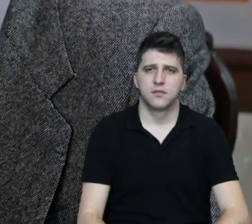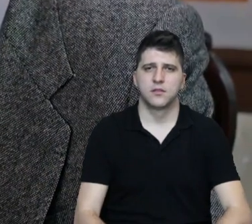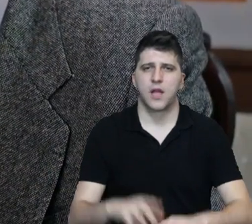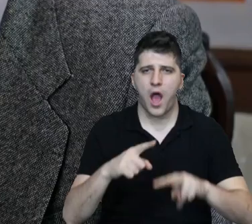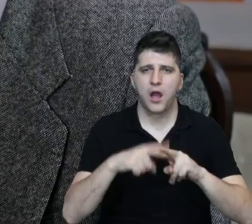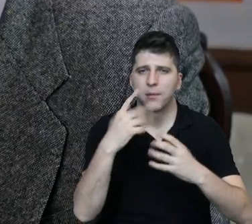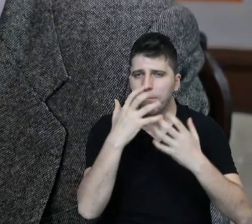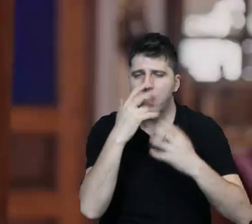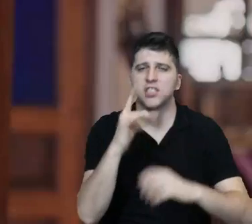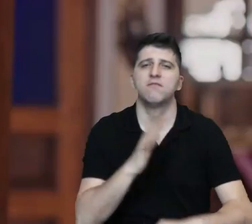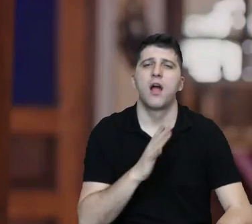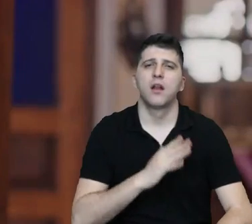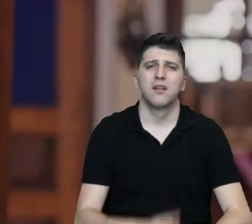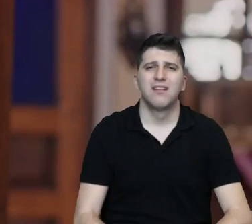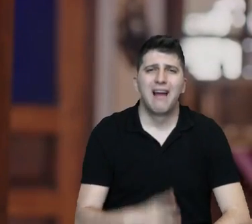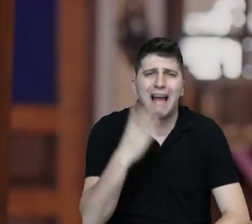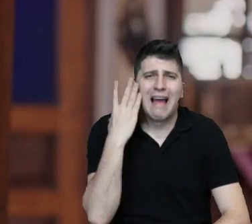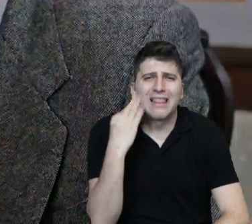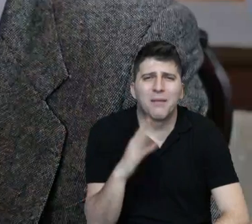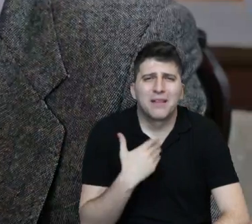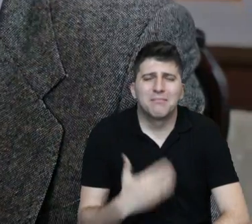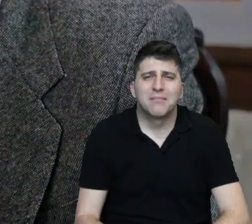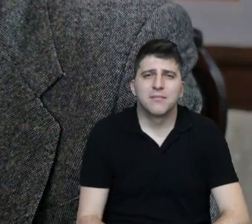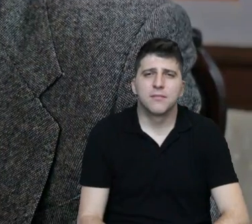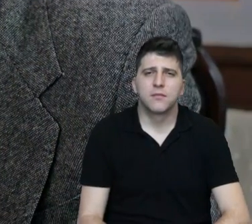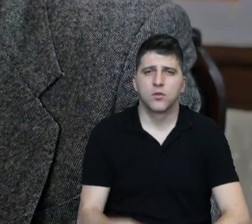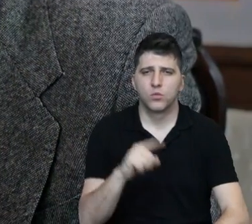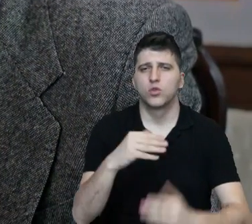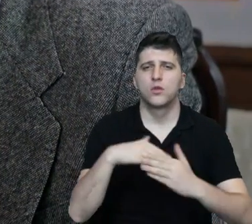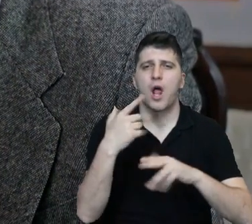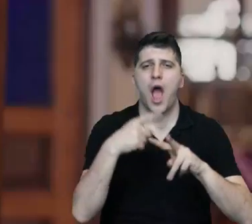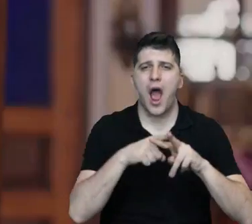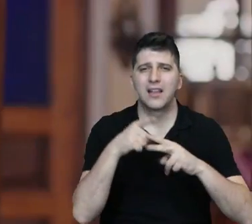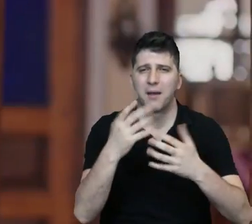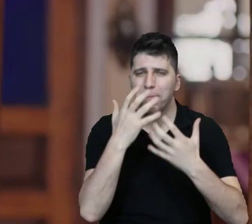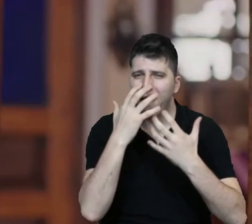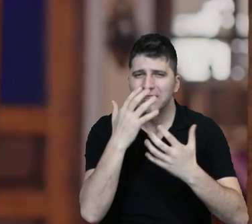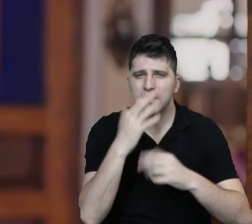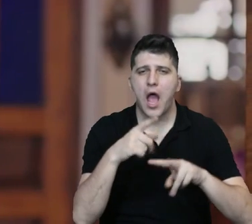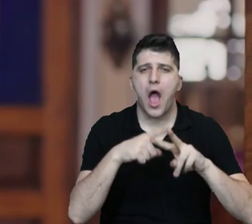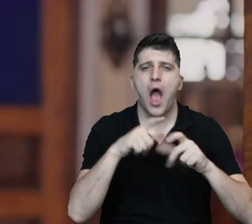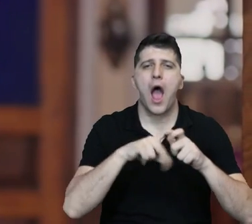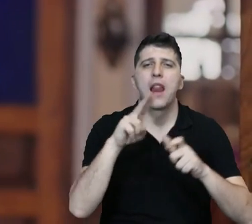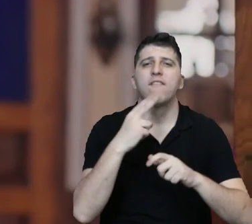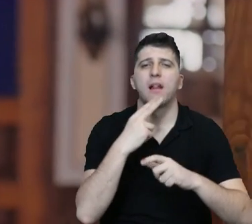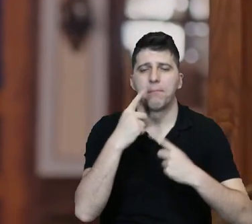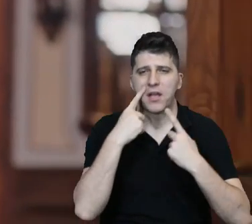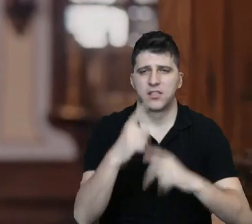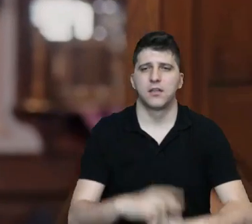Arda'nın artık bir bakıcısı var. Anlayamadım efendim. Bundan sonra Arda'yla Alev Hanım